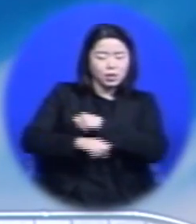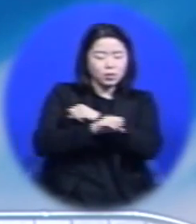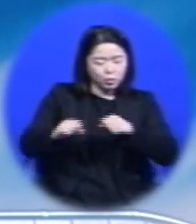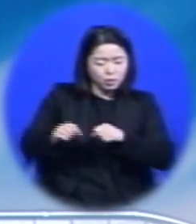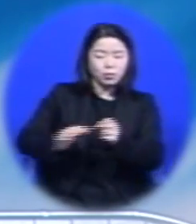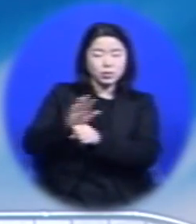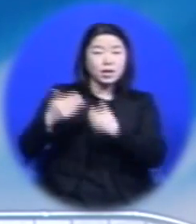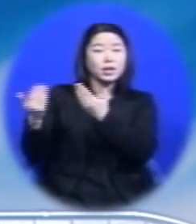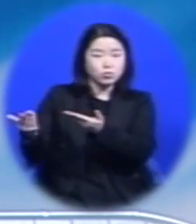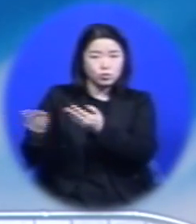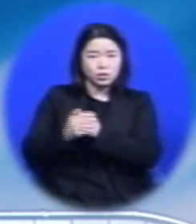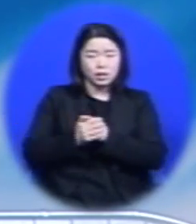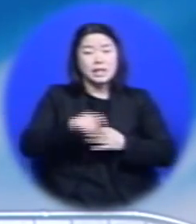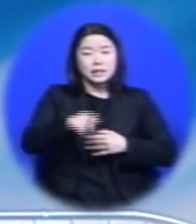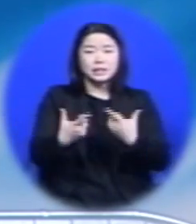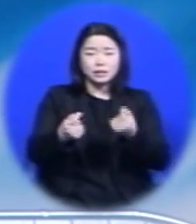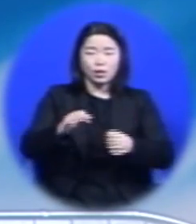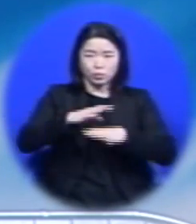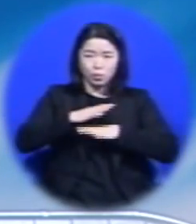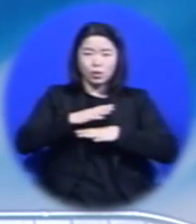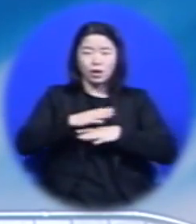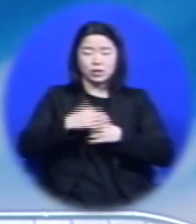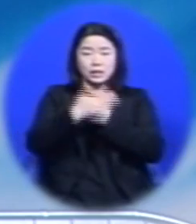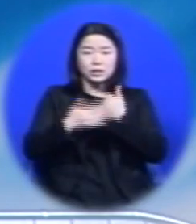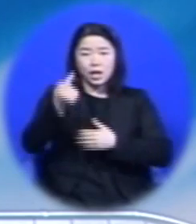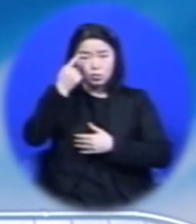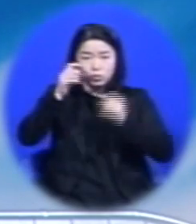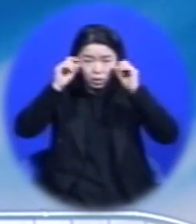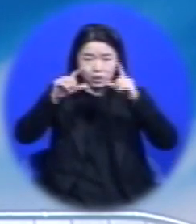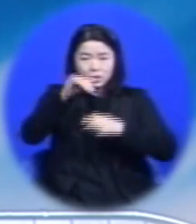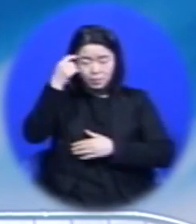사랑하는 여러분들은 그런 놀라운 은혜의 눈이 뜨셨나요